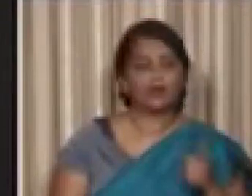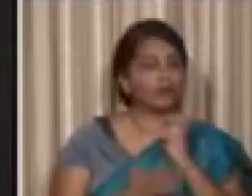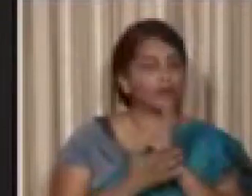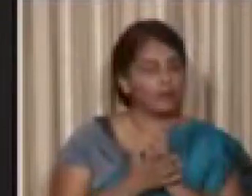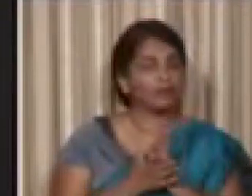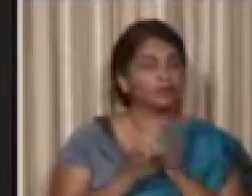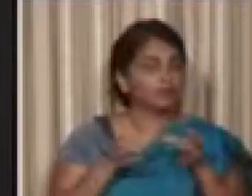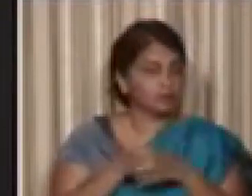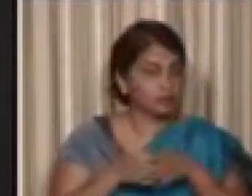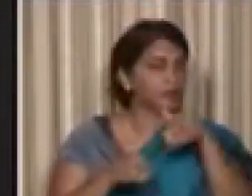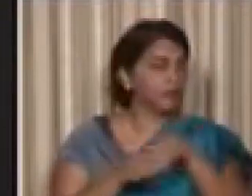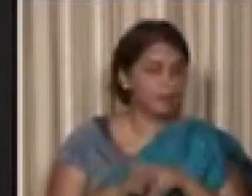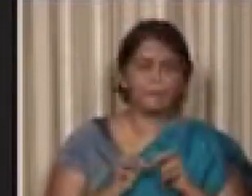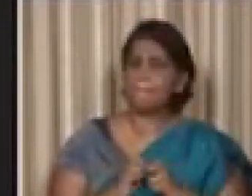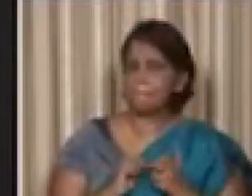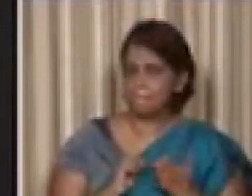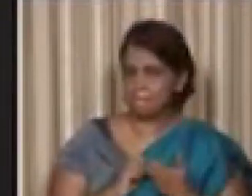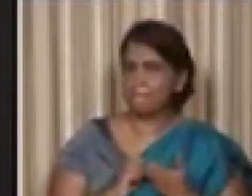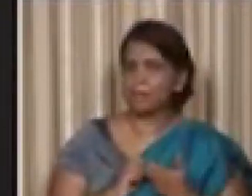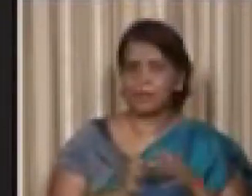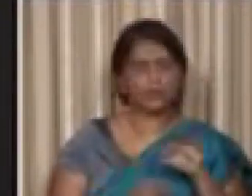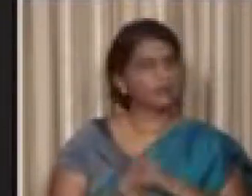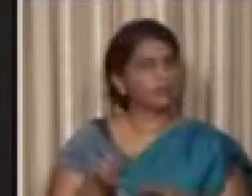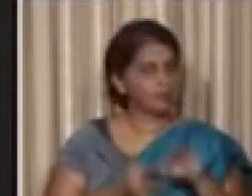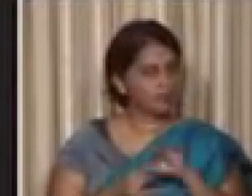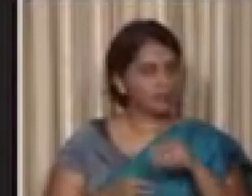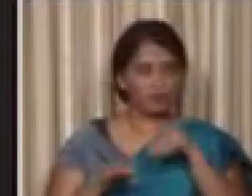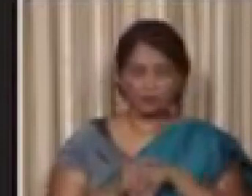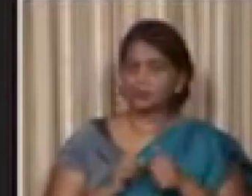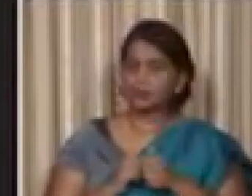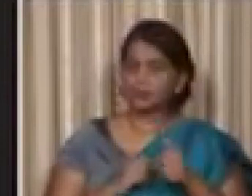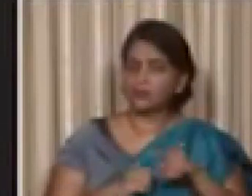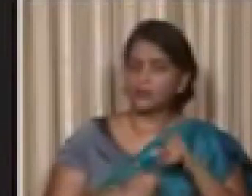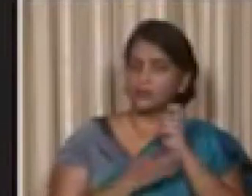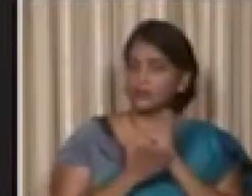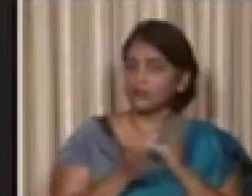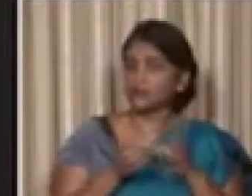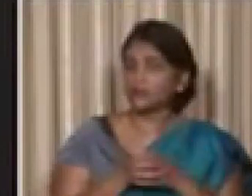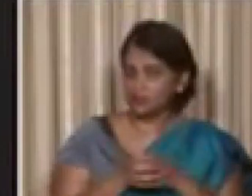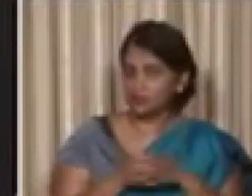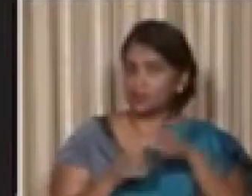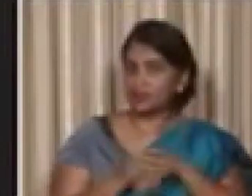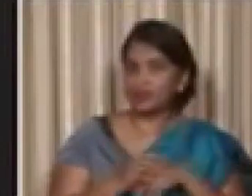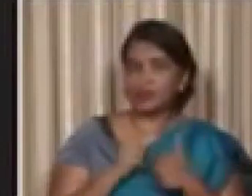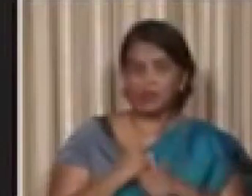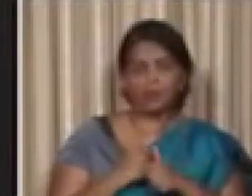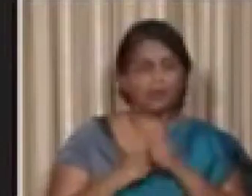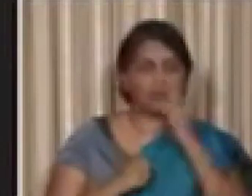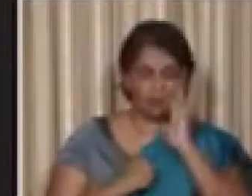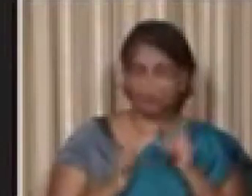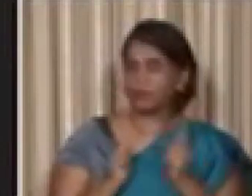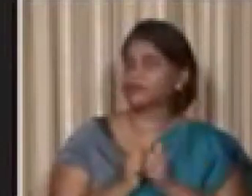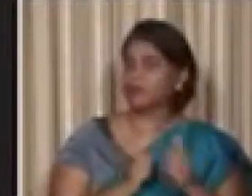දායක ස්වභාවයෙන් ප්‍රශ්නයක් තියෙනවා. මේ ප්‍රජාතන්ත්‍රවාදය ඇති කරන්න මේ ව්‍යවස්ථා දායක ස්වභාව හදන්නේ ස්වාධීනව කටයුතු